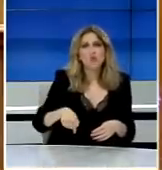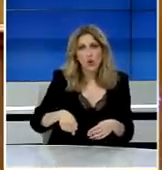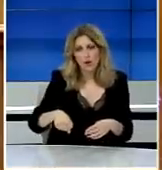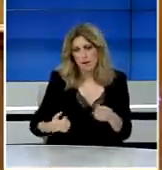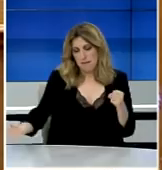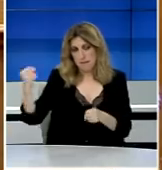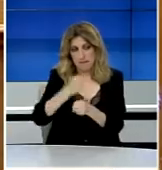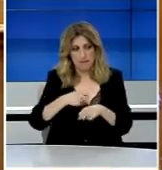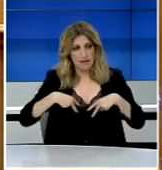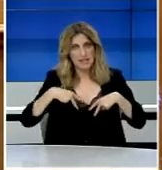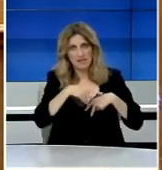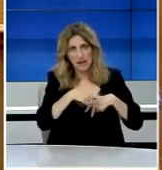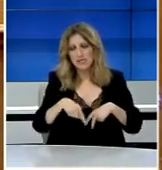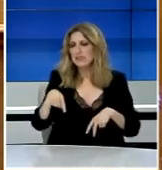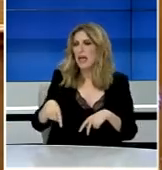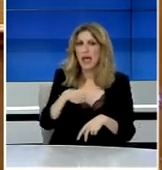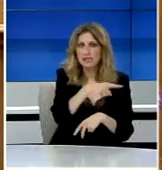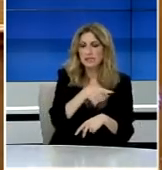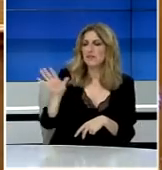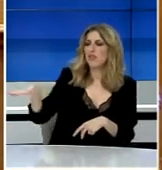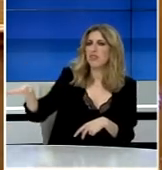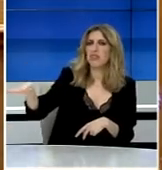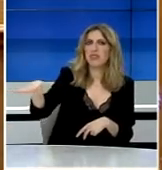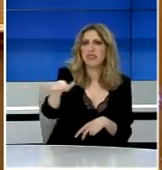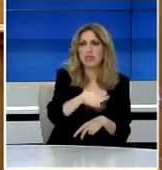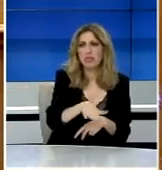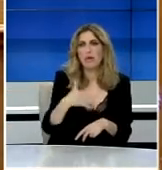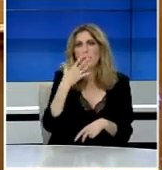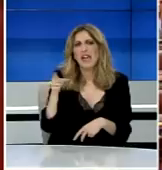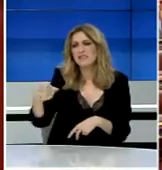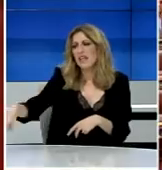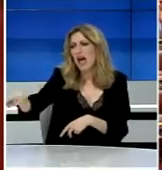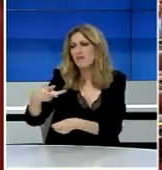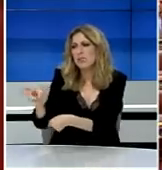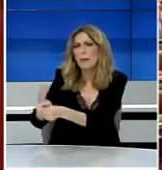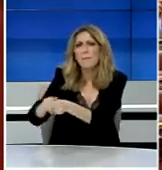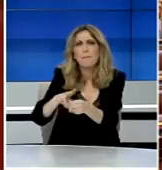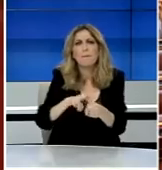Ζόμπι όμως είναι η οικονομική σας πολιτική που μας έχει οδηγήσει στην ύφεση πριν την πανδημία.